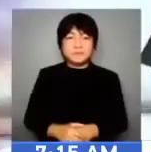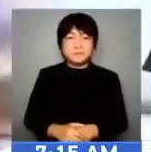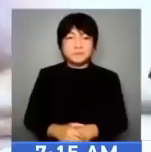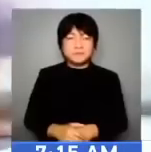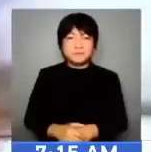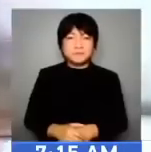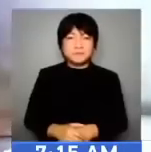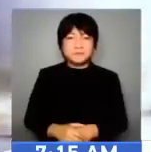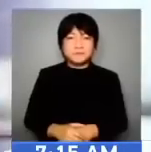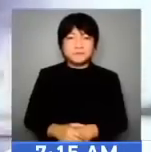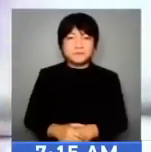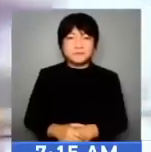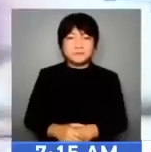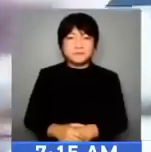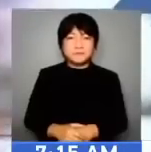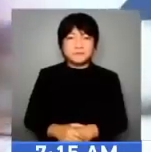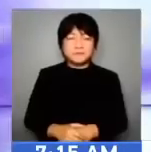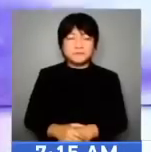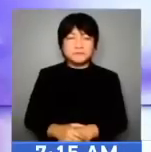us!